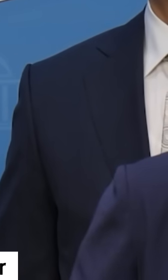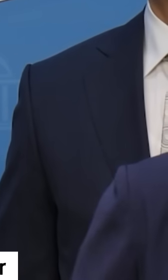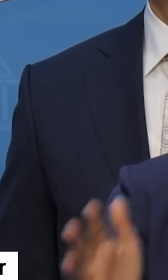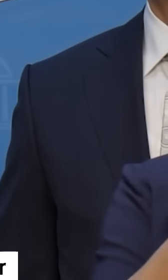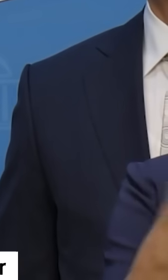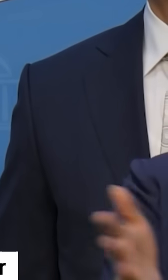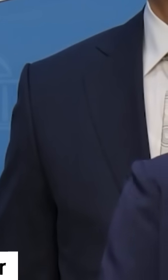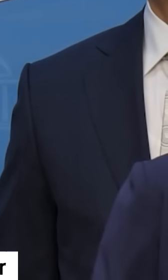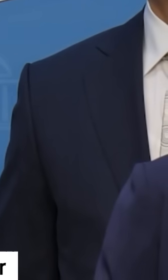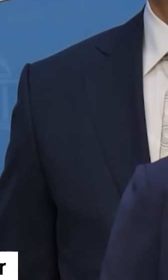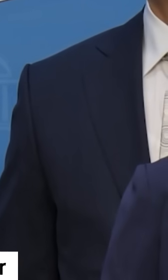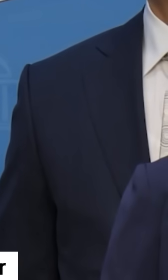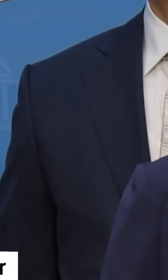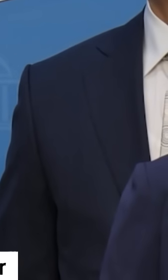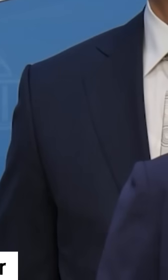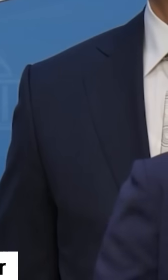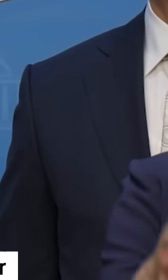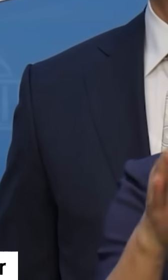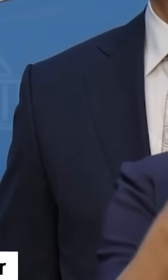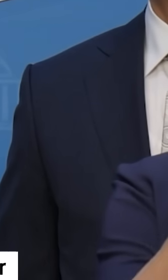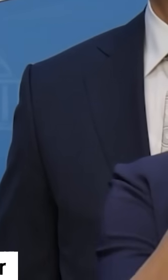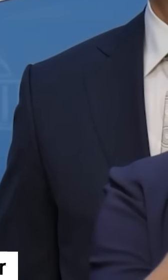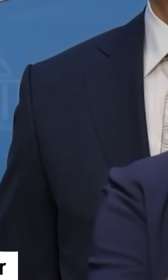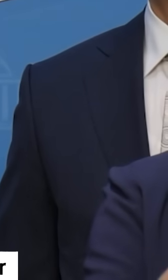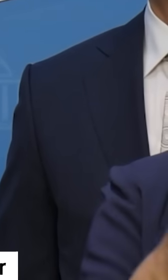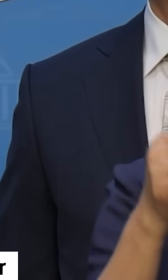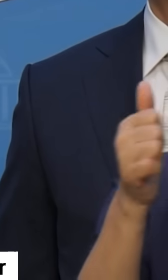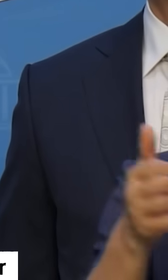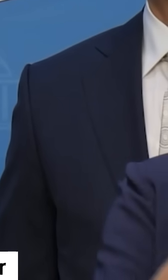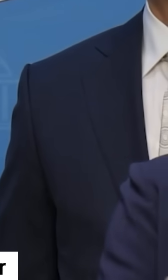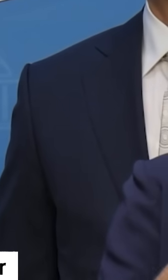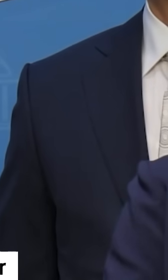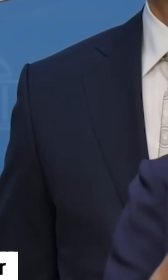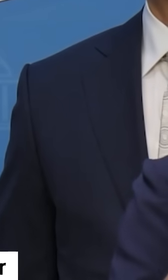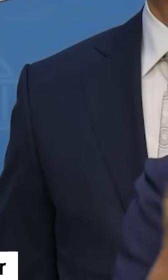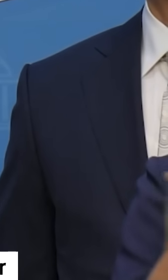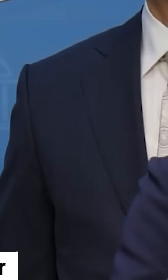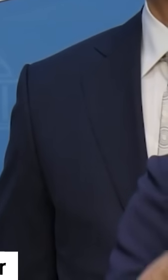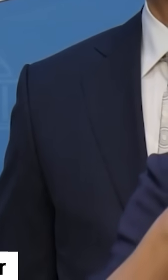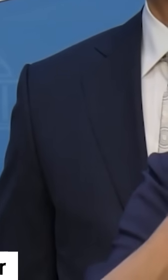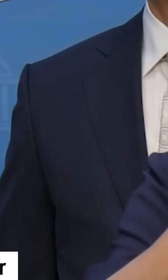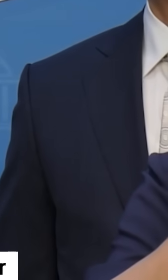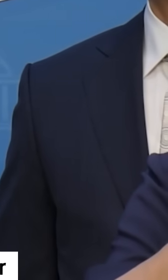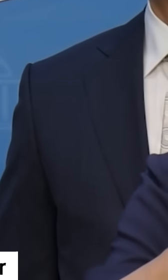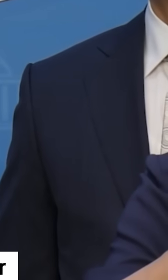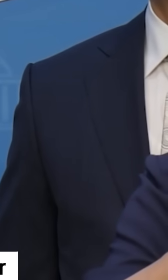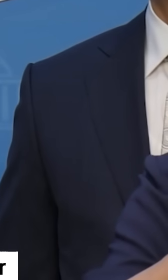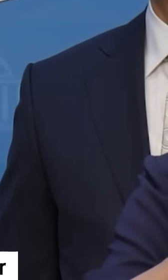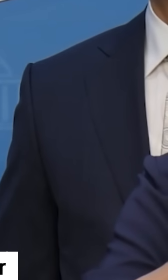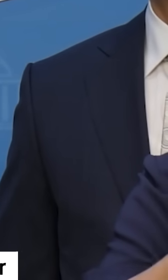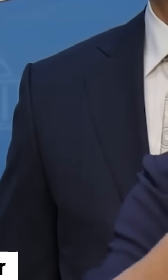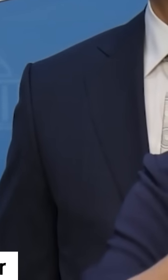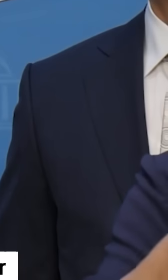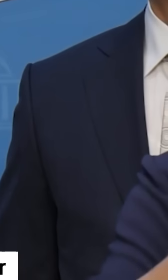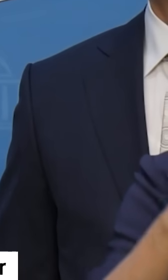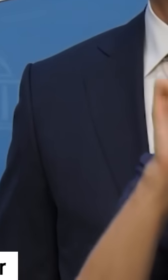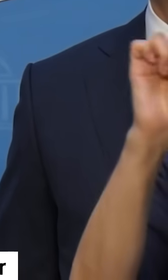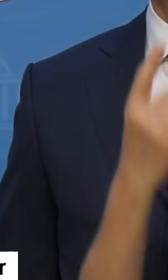있습니다. 가게 주인들은 궁여지책으로 메뉴 가격을 내리거나 마케팅을 강화하는